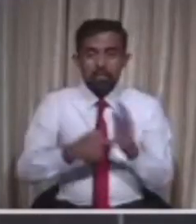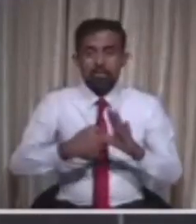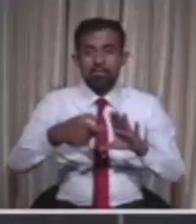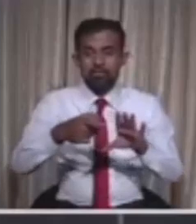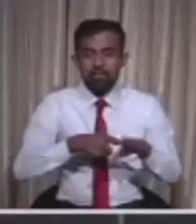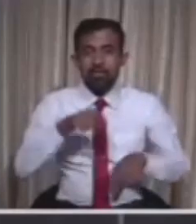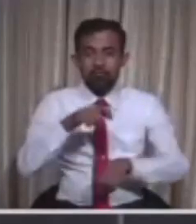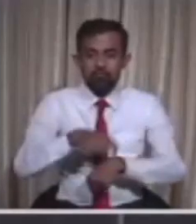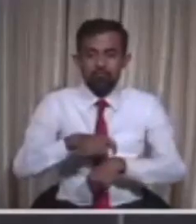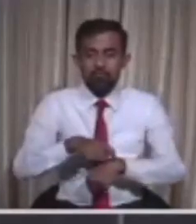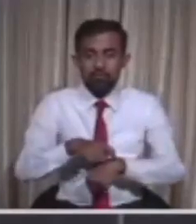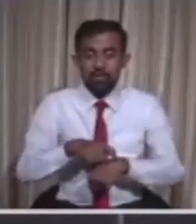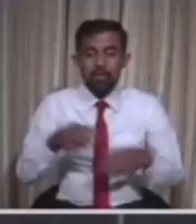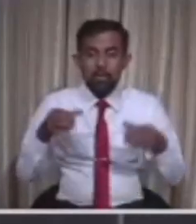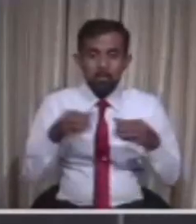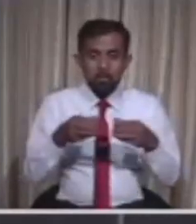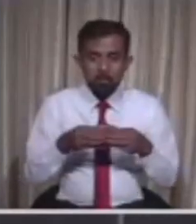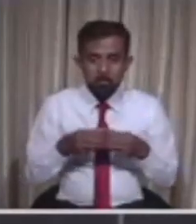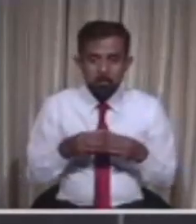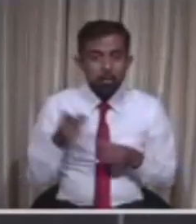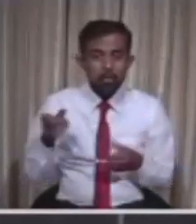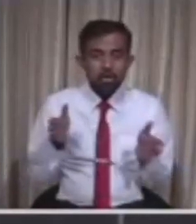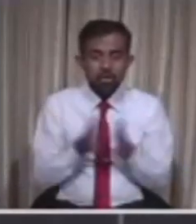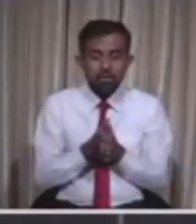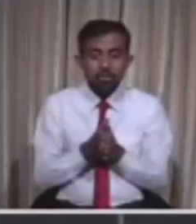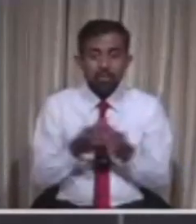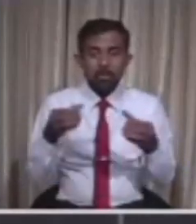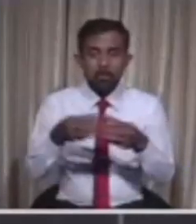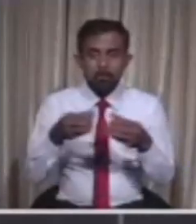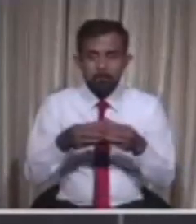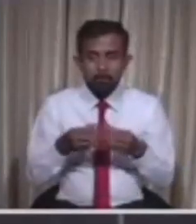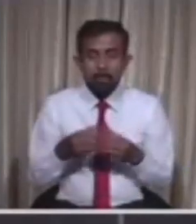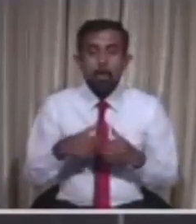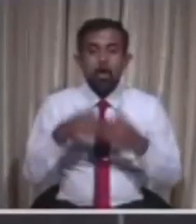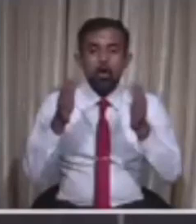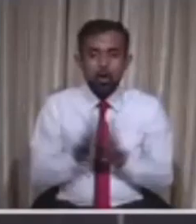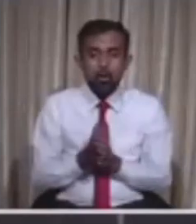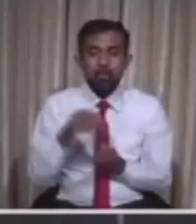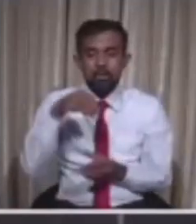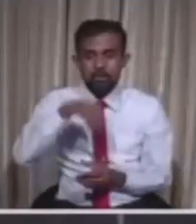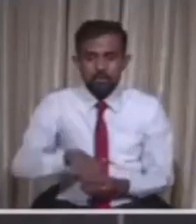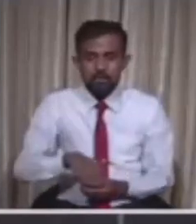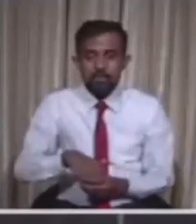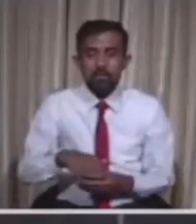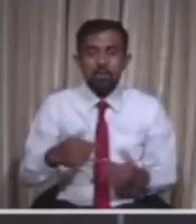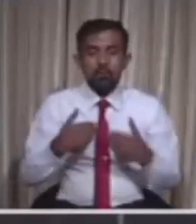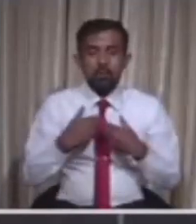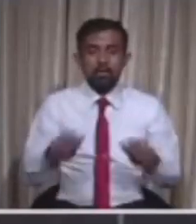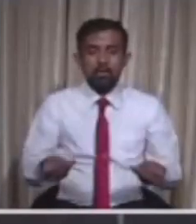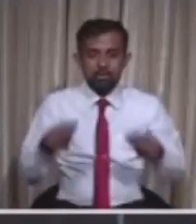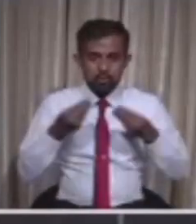utsahayedi paksha ohu samaga ekathu wela hitapu paksha siyallama ekathu wela mata bara